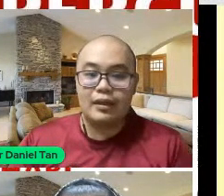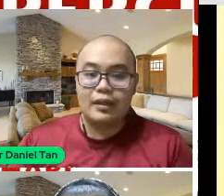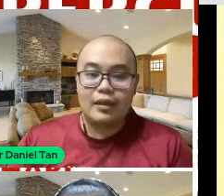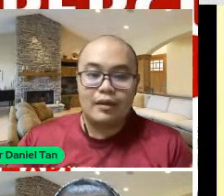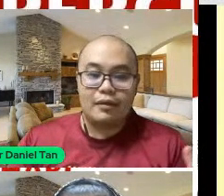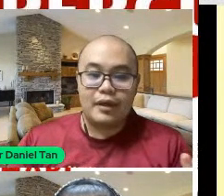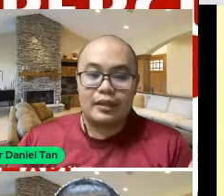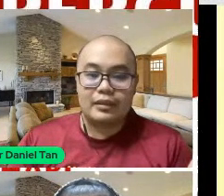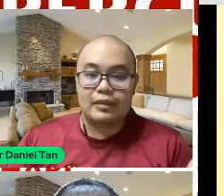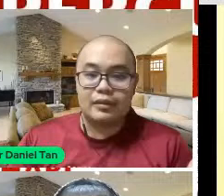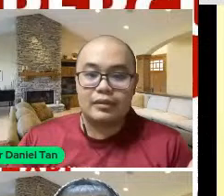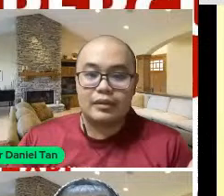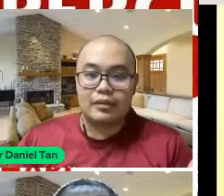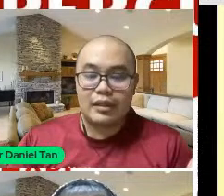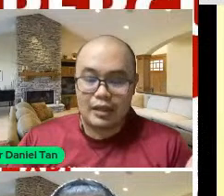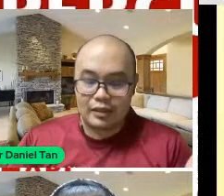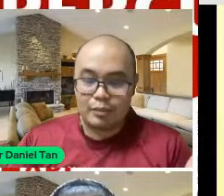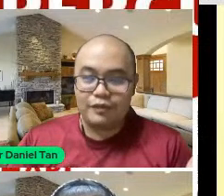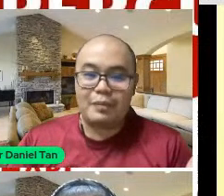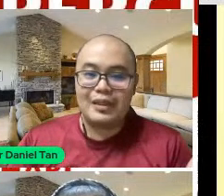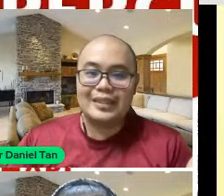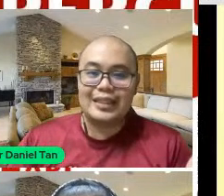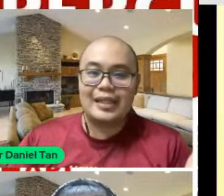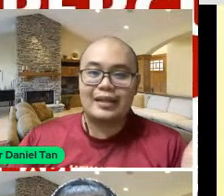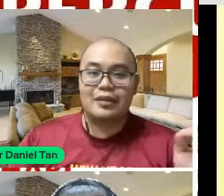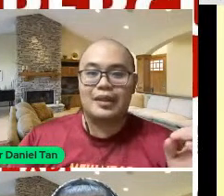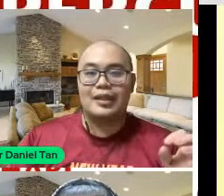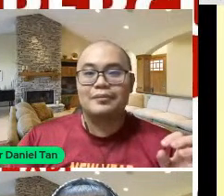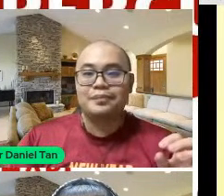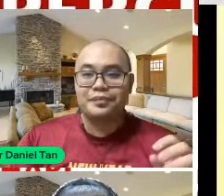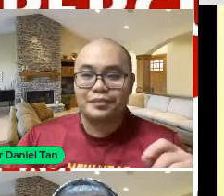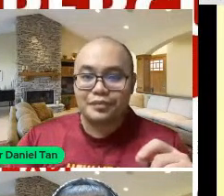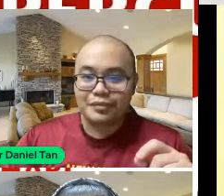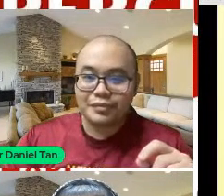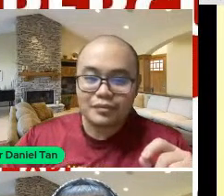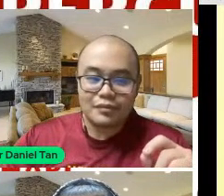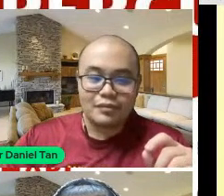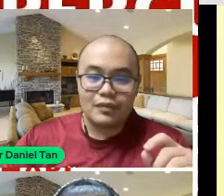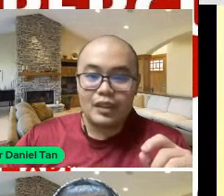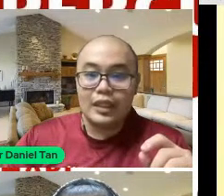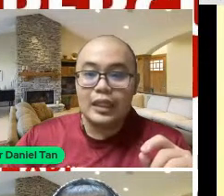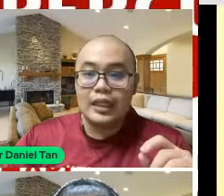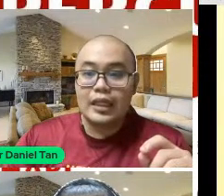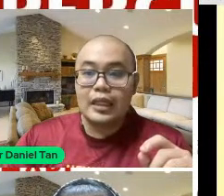pada orang ataupun family sayalah ok